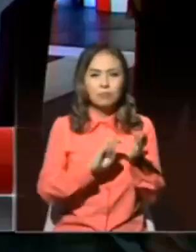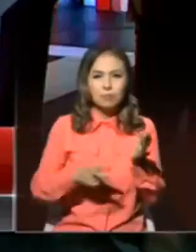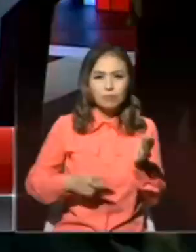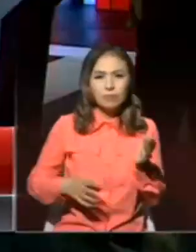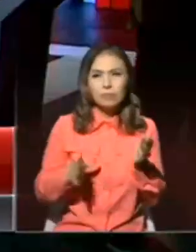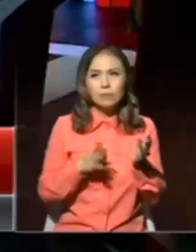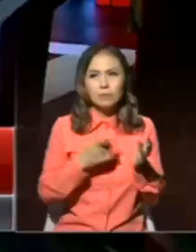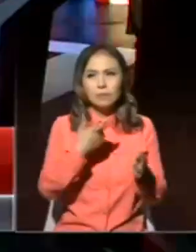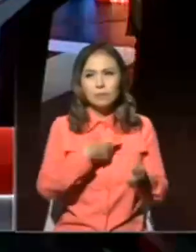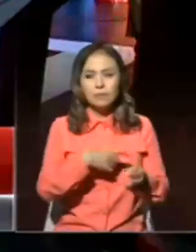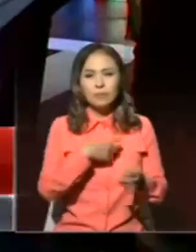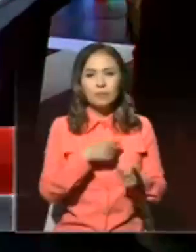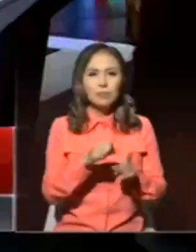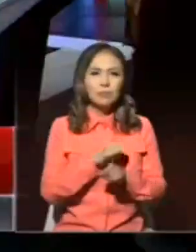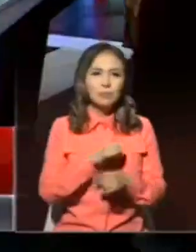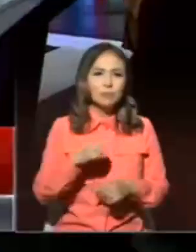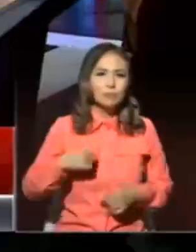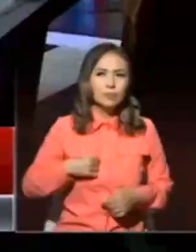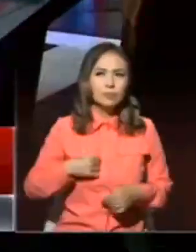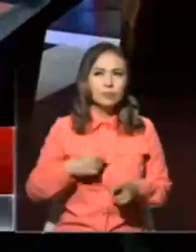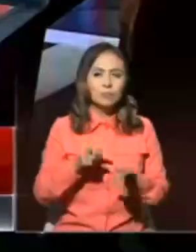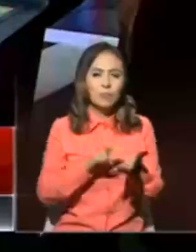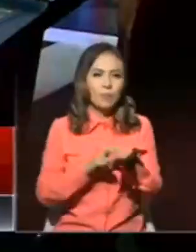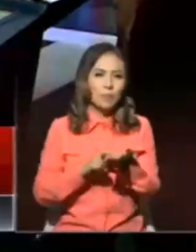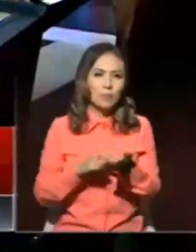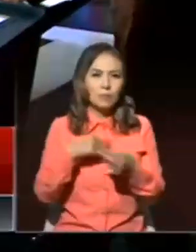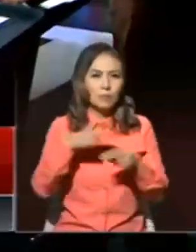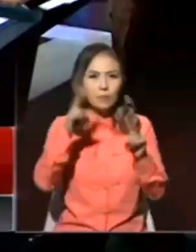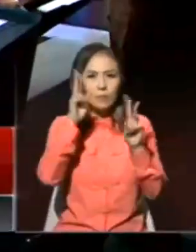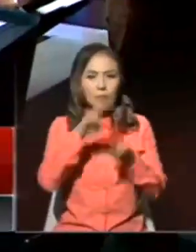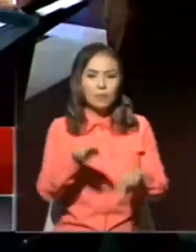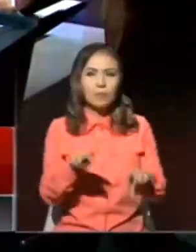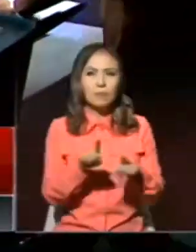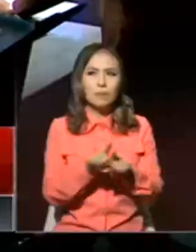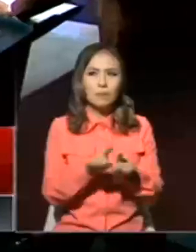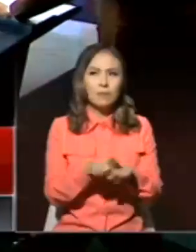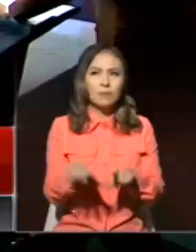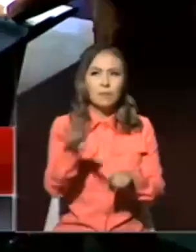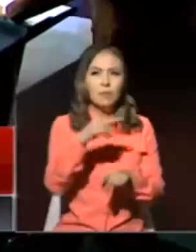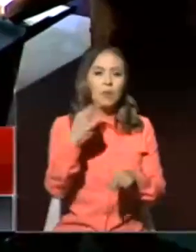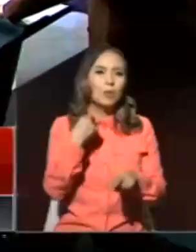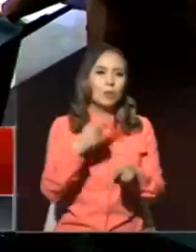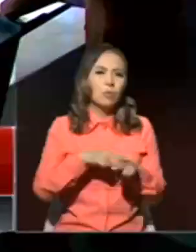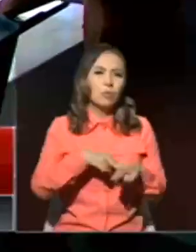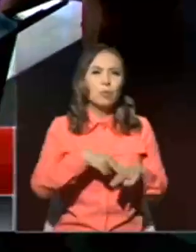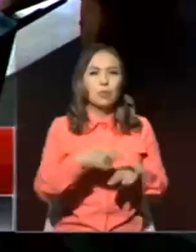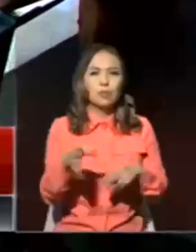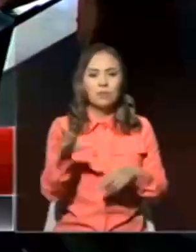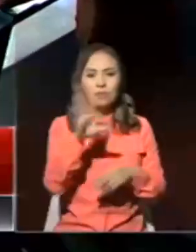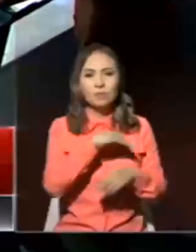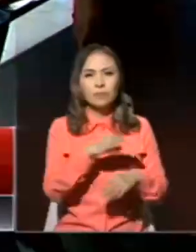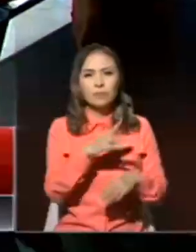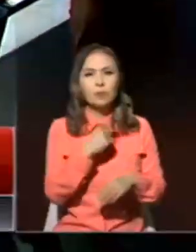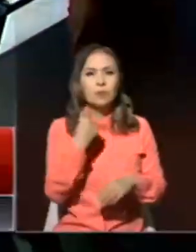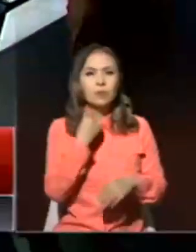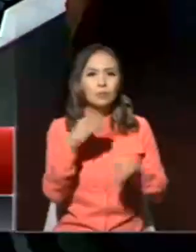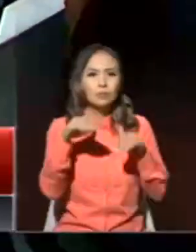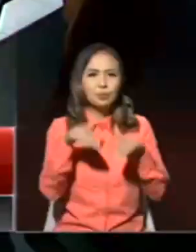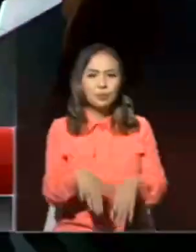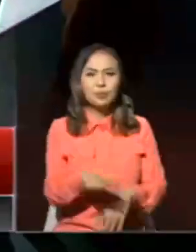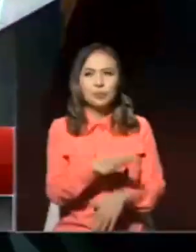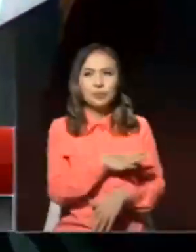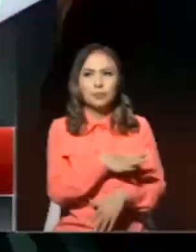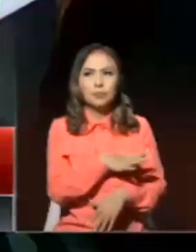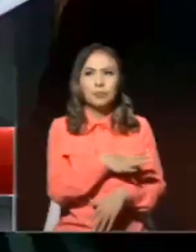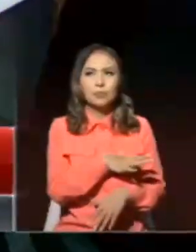болды. Өзіммен өзім үркіп, кімнен қорқып жүргенін білмей, ел жұртқа бәріне қарыз болдым. Ағайын туыстарымға қарайтын